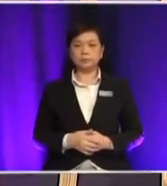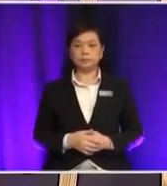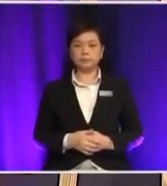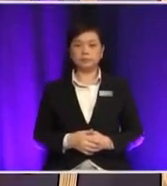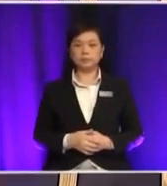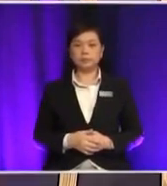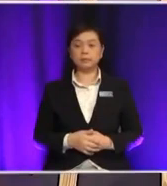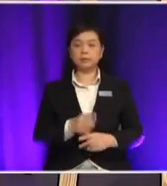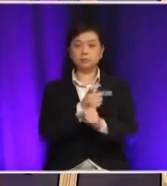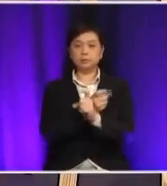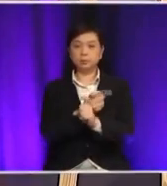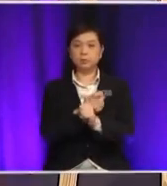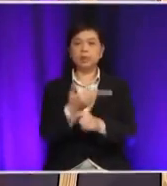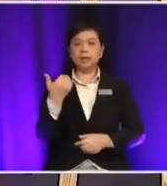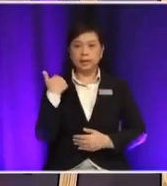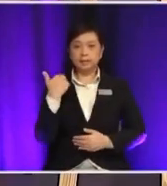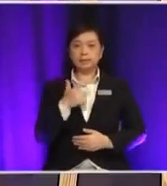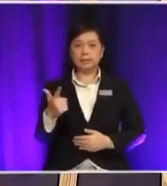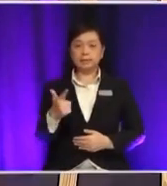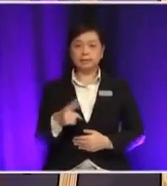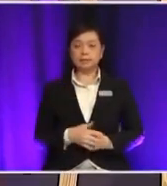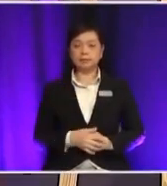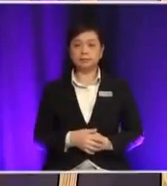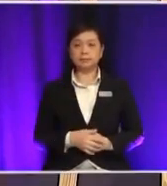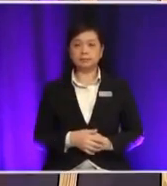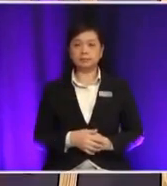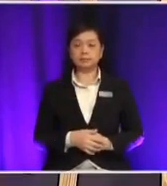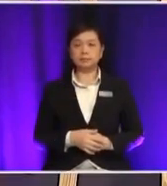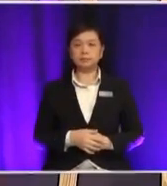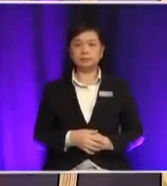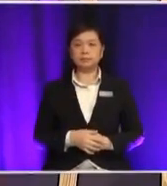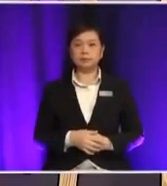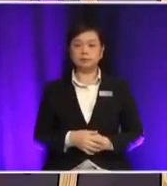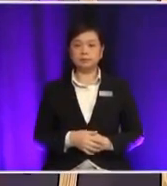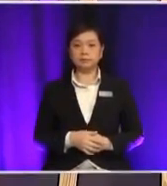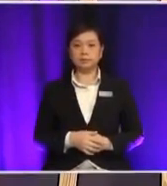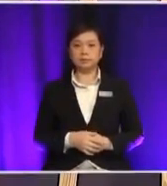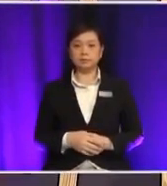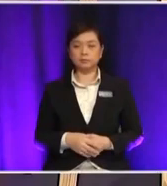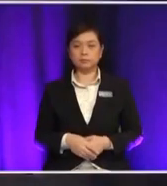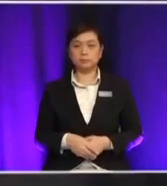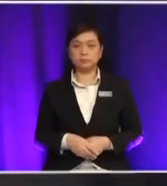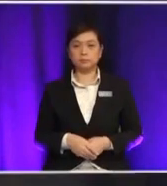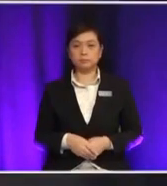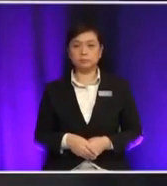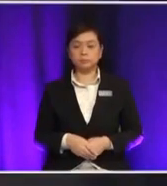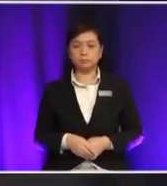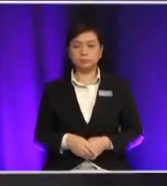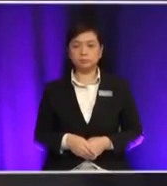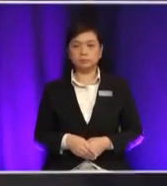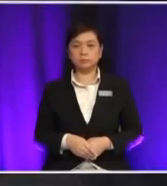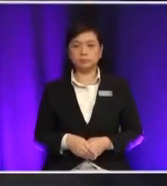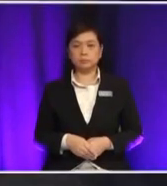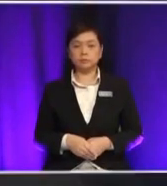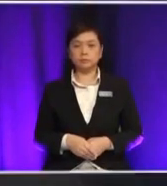ini adalah dalam bentuk berlingkar ya 5 itu sih kita sudah belajar benda ini ya Oke Anda fasa